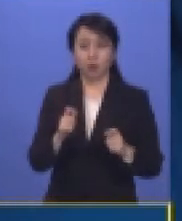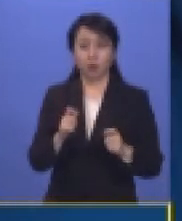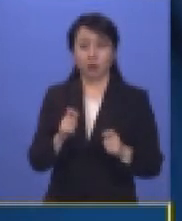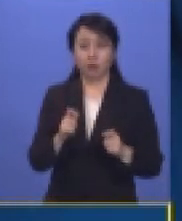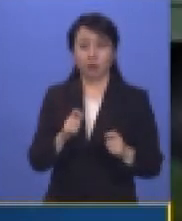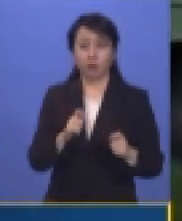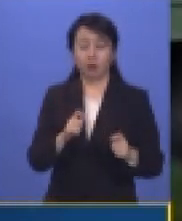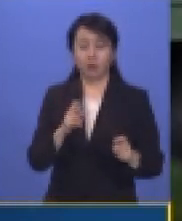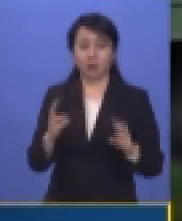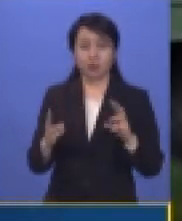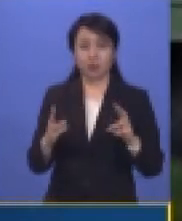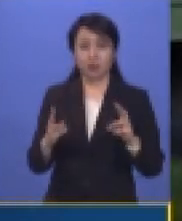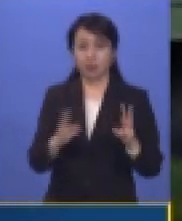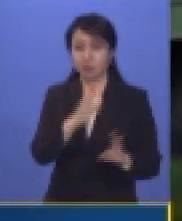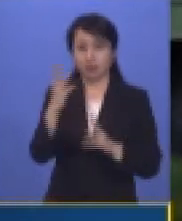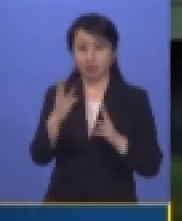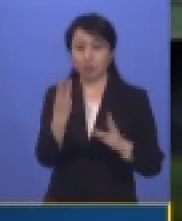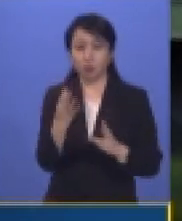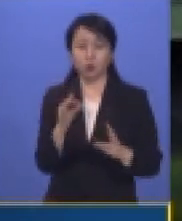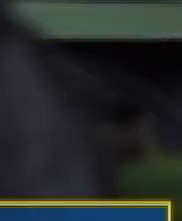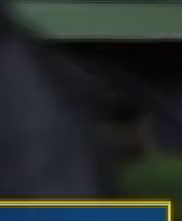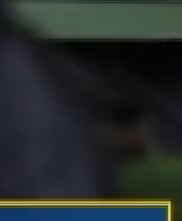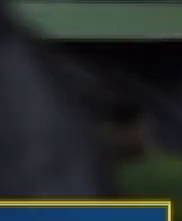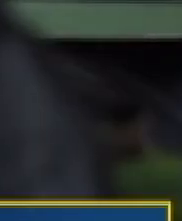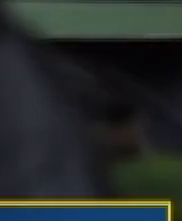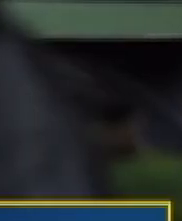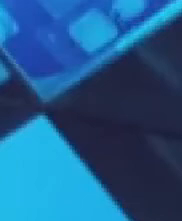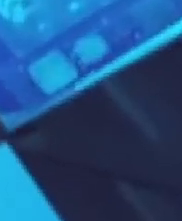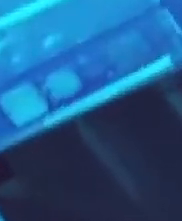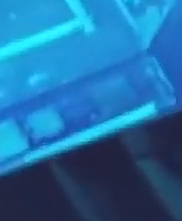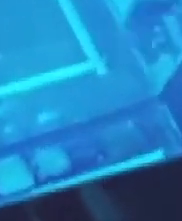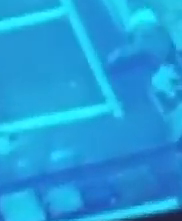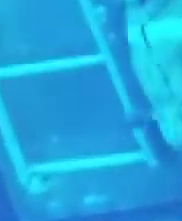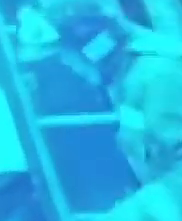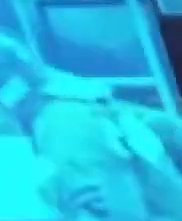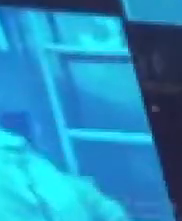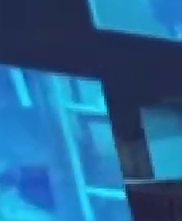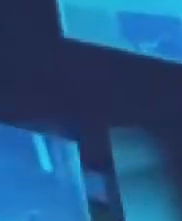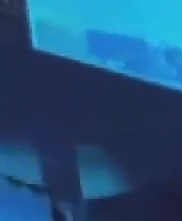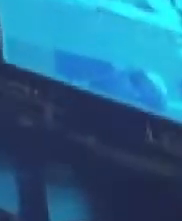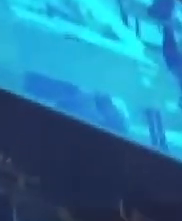эффектами Fire Show. Малика Кайрат, Михаил Казначеев, служба новостей.